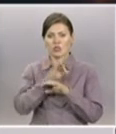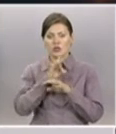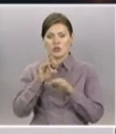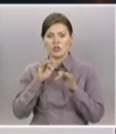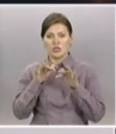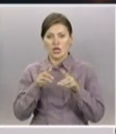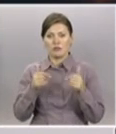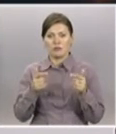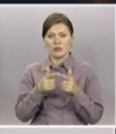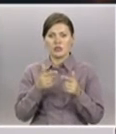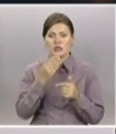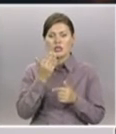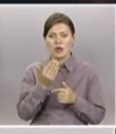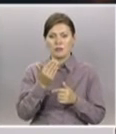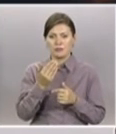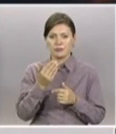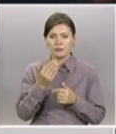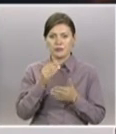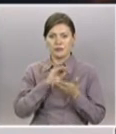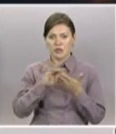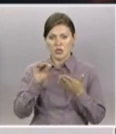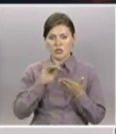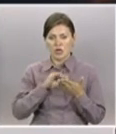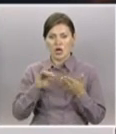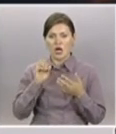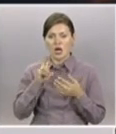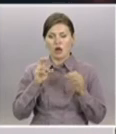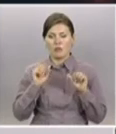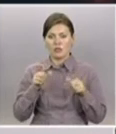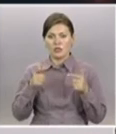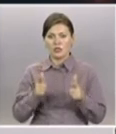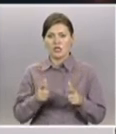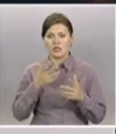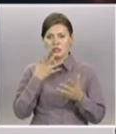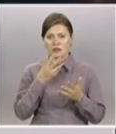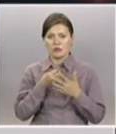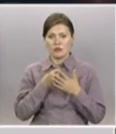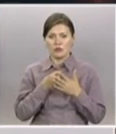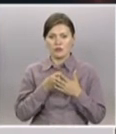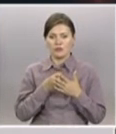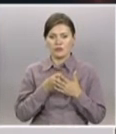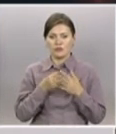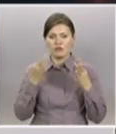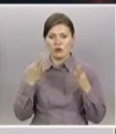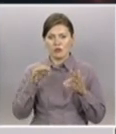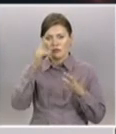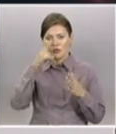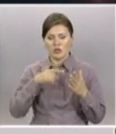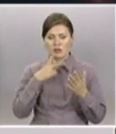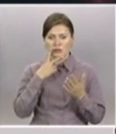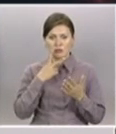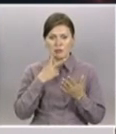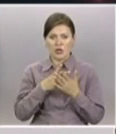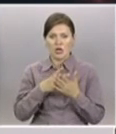религиозных объединениях. Там описано, как можно реализовать свою свободу вероисповедания